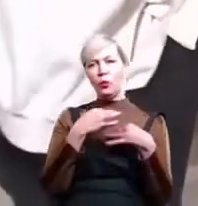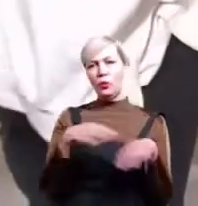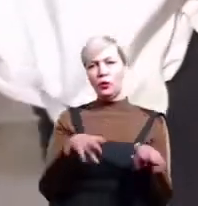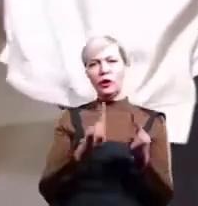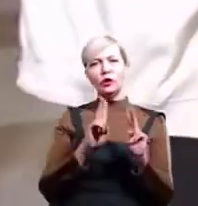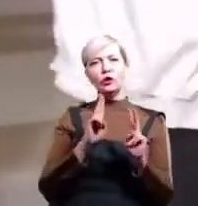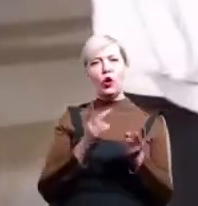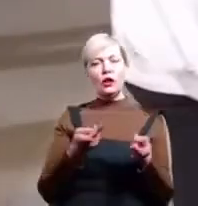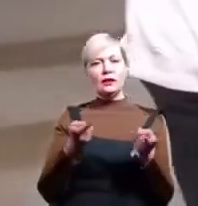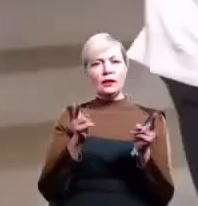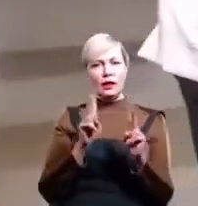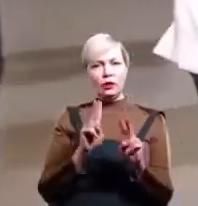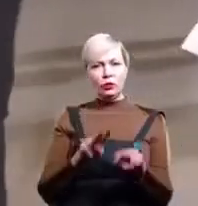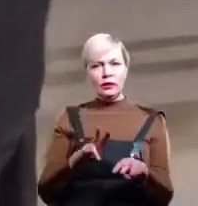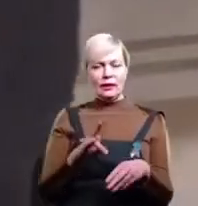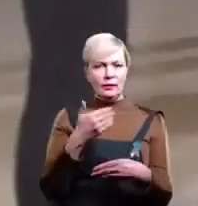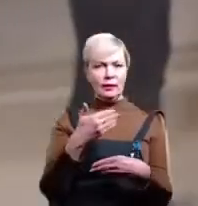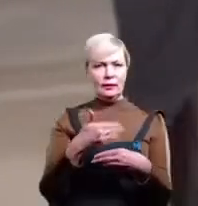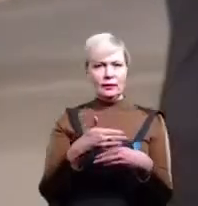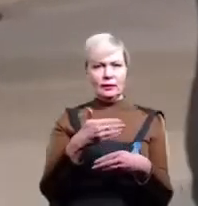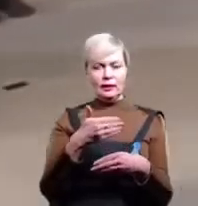на сцене.